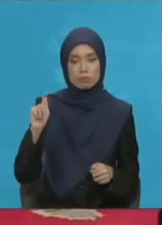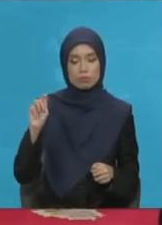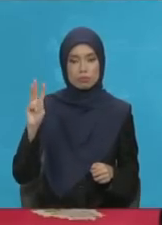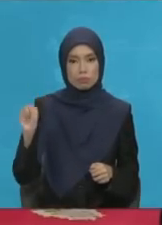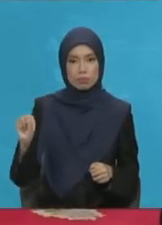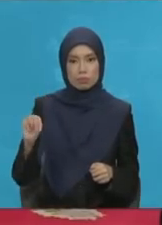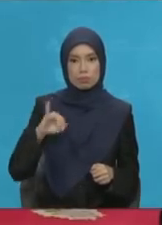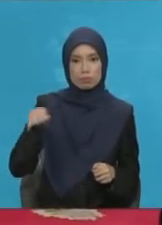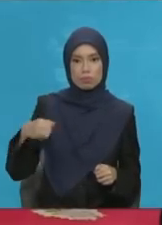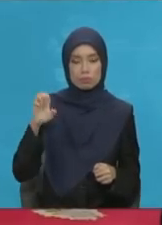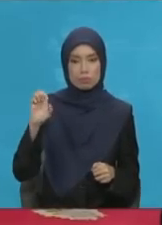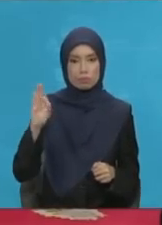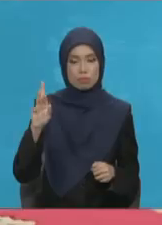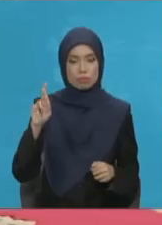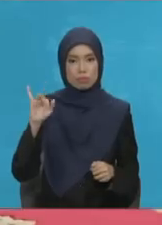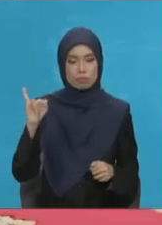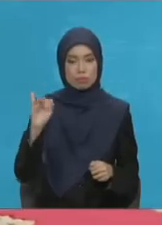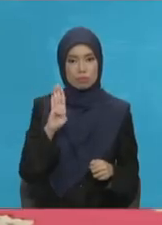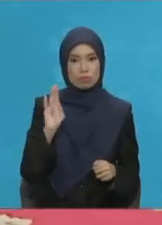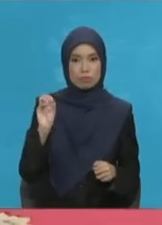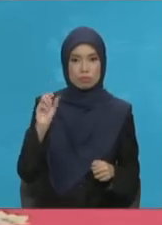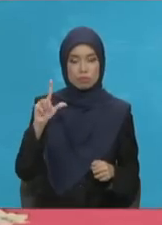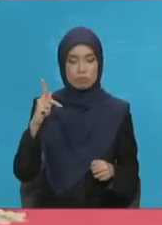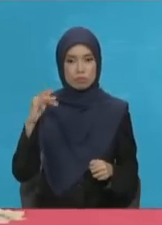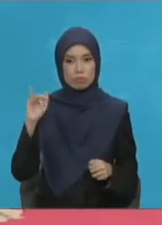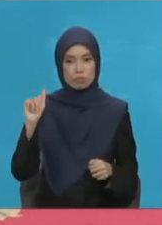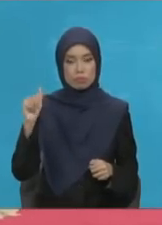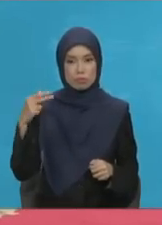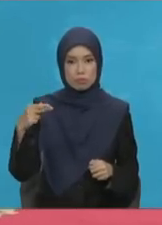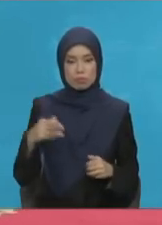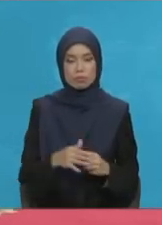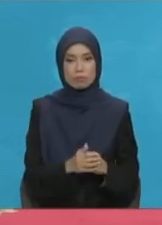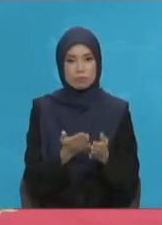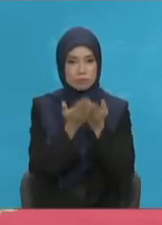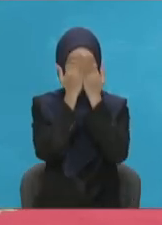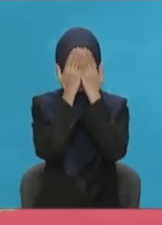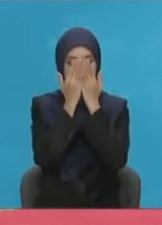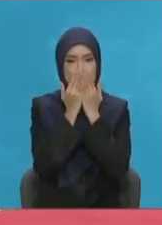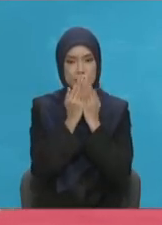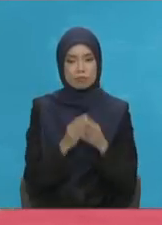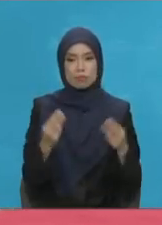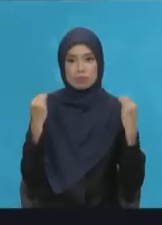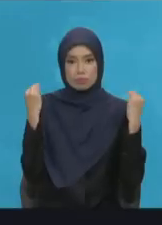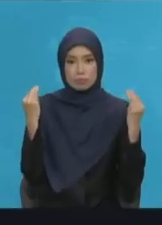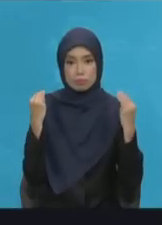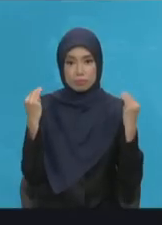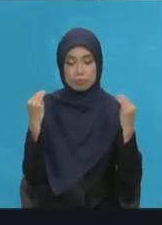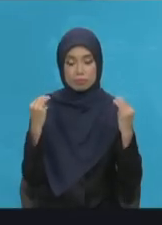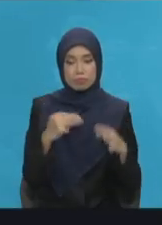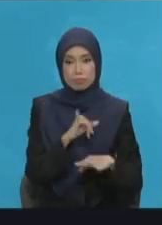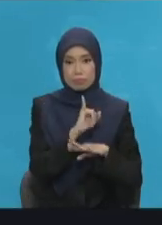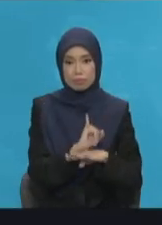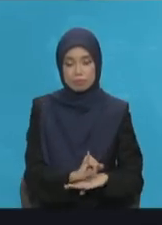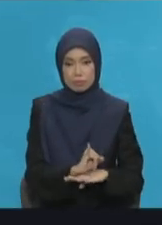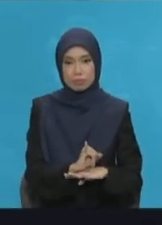Alhamdulillah tanda jeraja dan pertunangan di Raja telah pun sembahkan ke depan